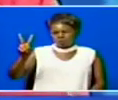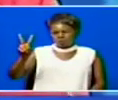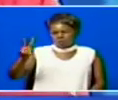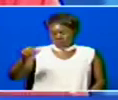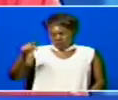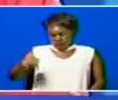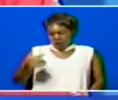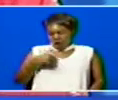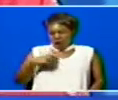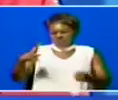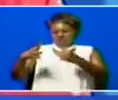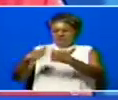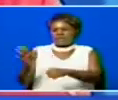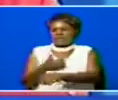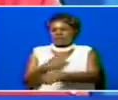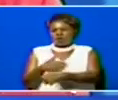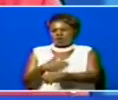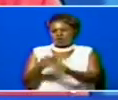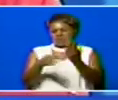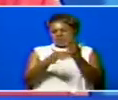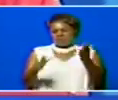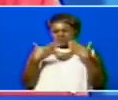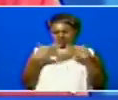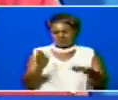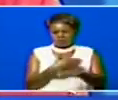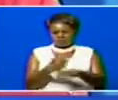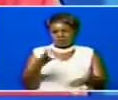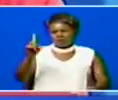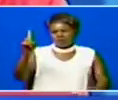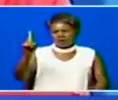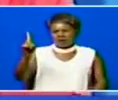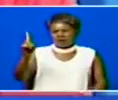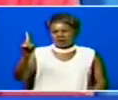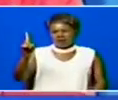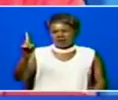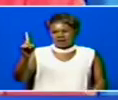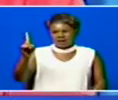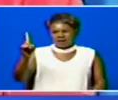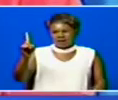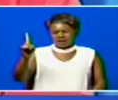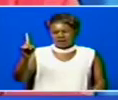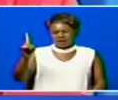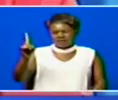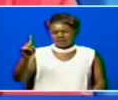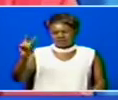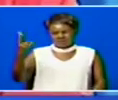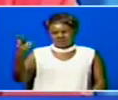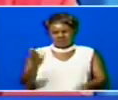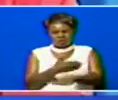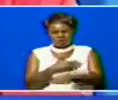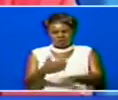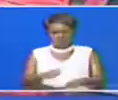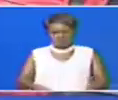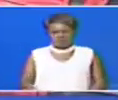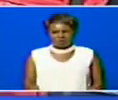9 ambapo ndio inatembea sana. Na tumalizie kwa wimbo mmoja. Umetuimbia aseye kwanza, tuimbie wa pili tunapofunga